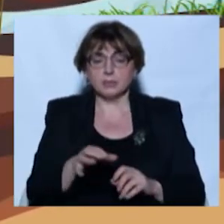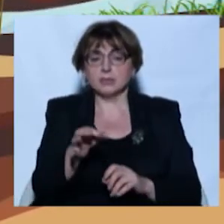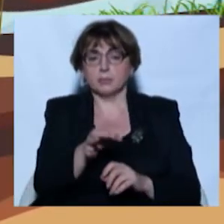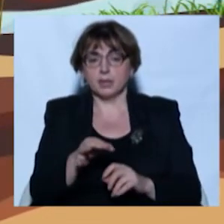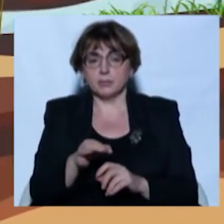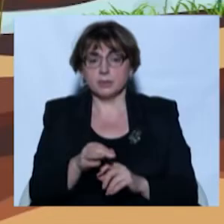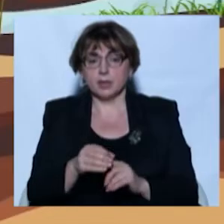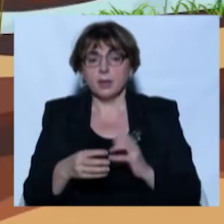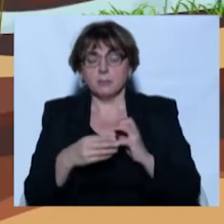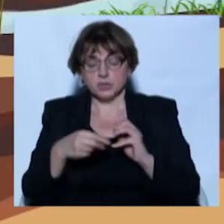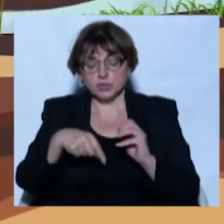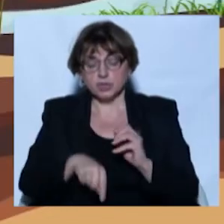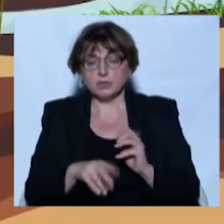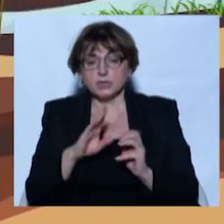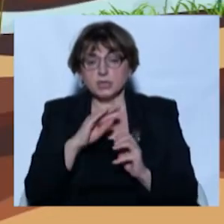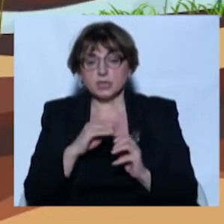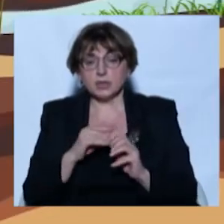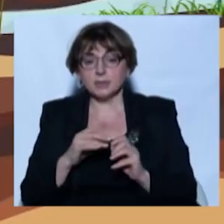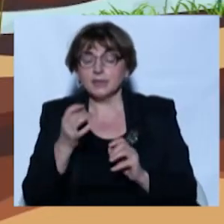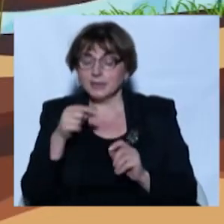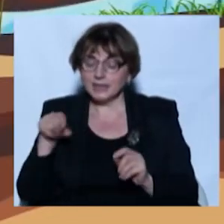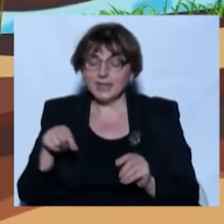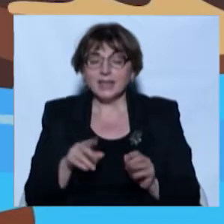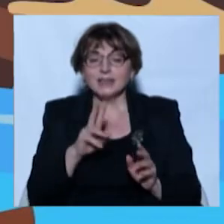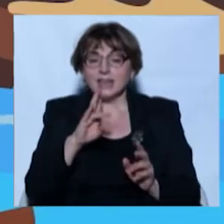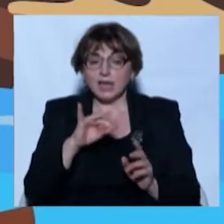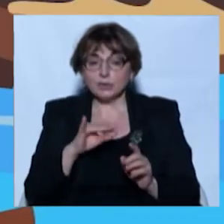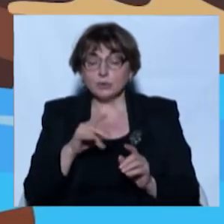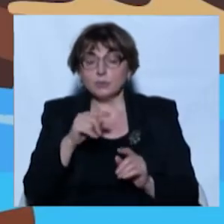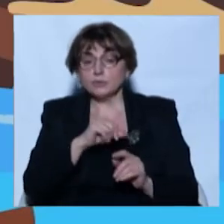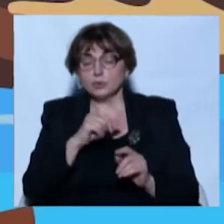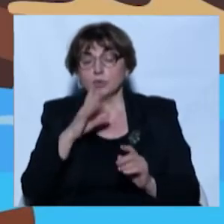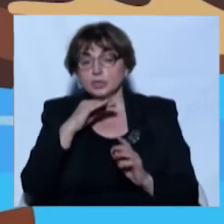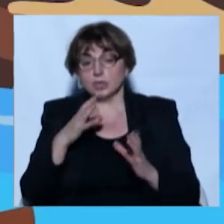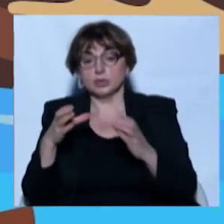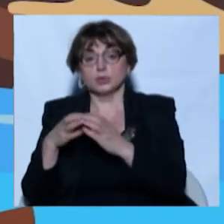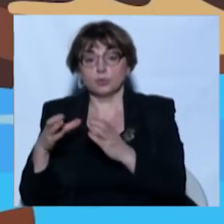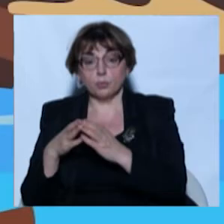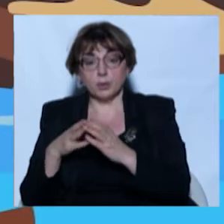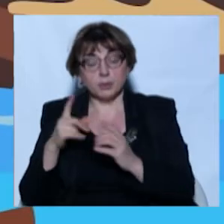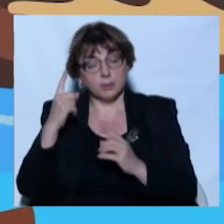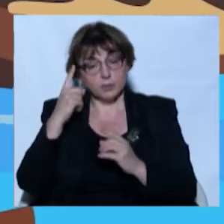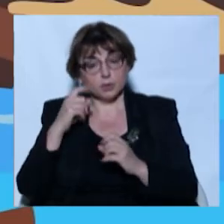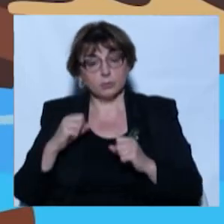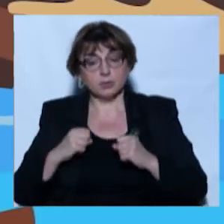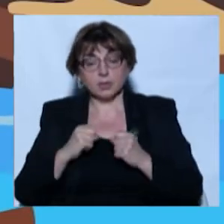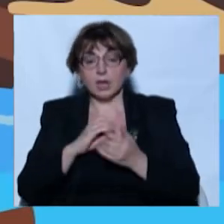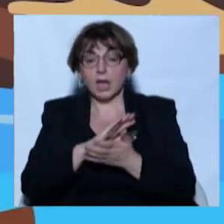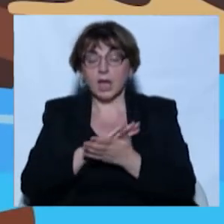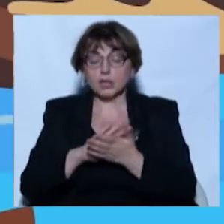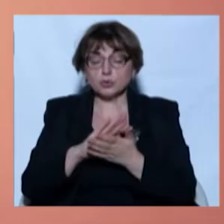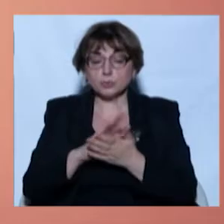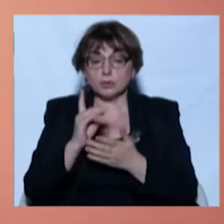ტბები, მიწისქვეშა წყლები, ნაკადულები. წყლის კომპანიები ზრუნავენ იმაზე, რომ გაასუფთავონ წყალი და